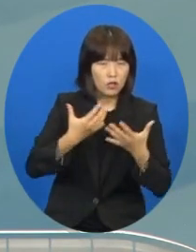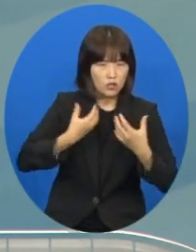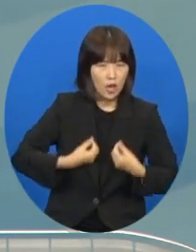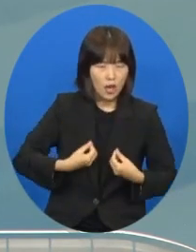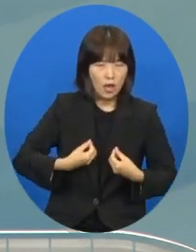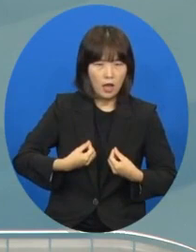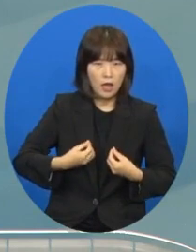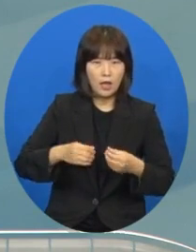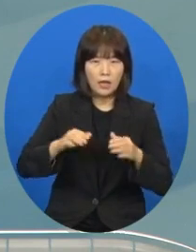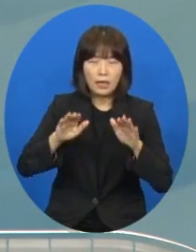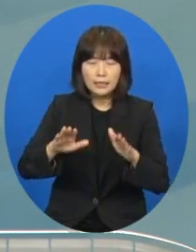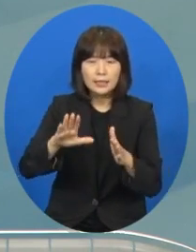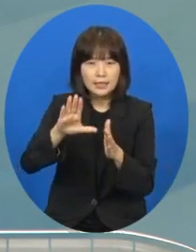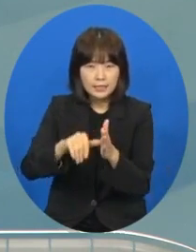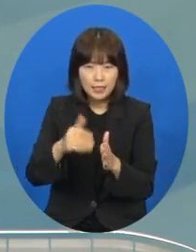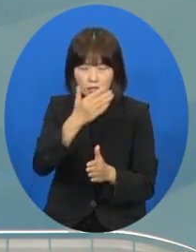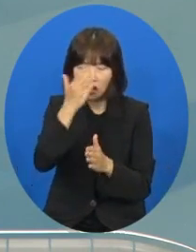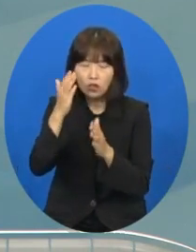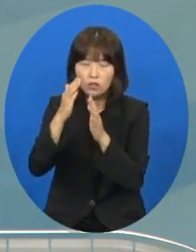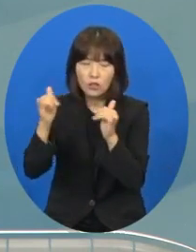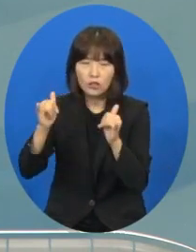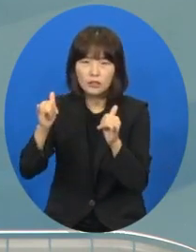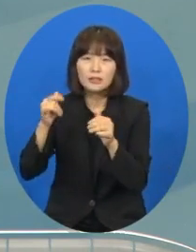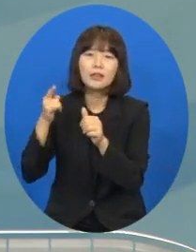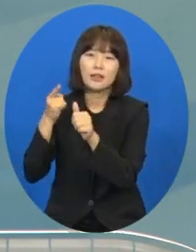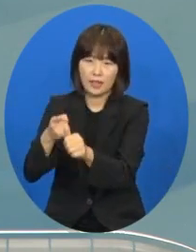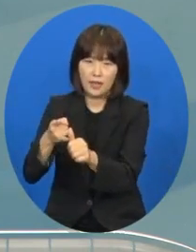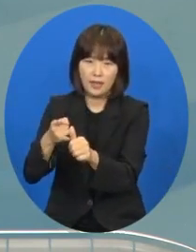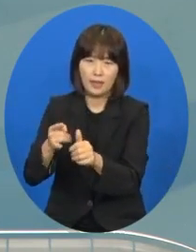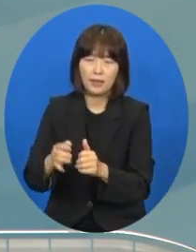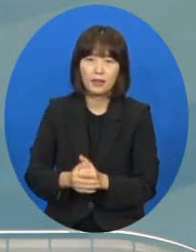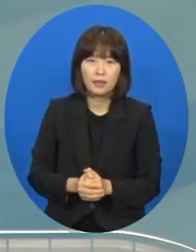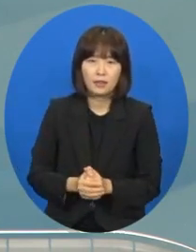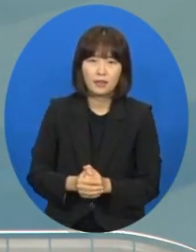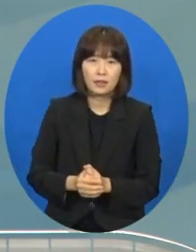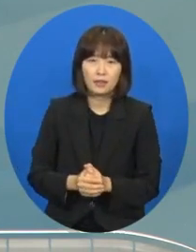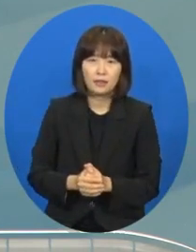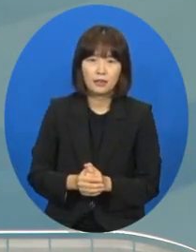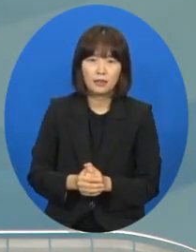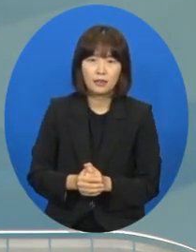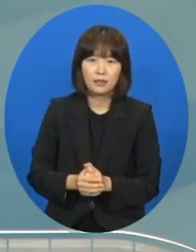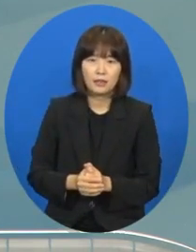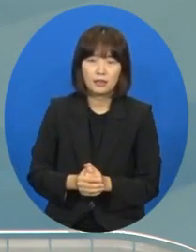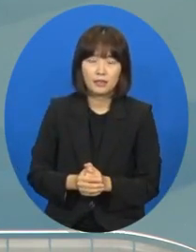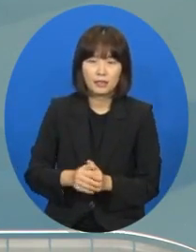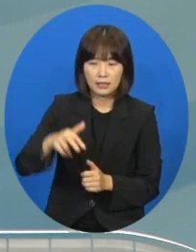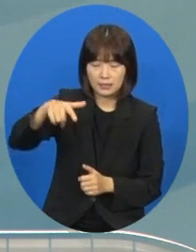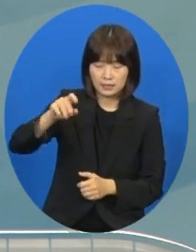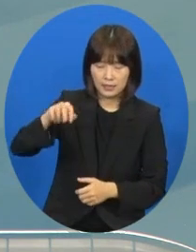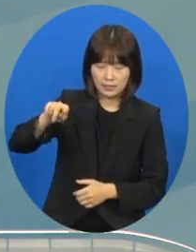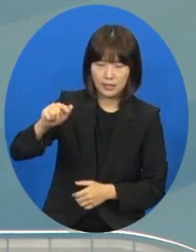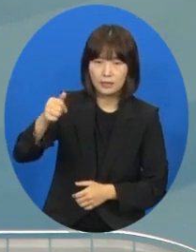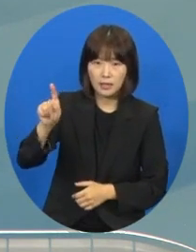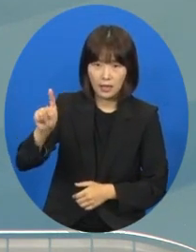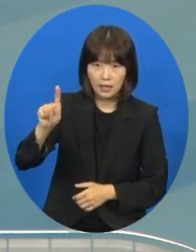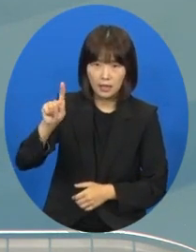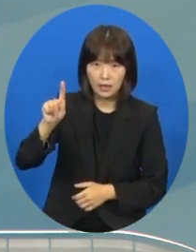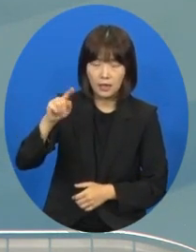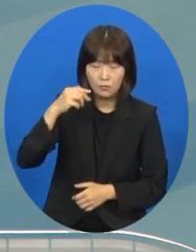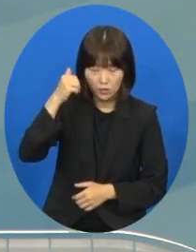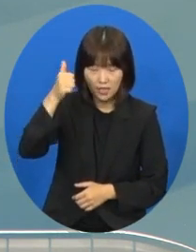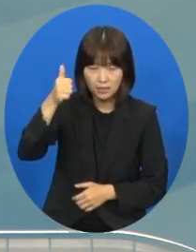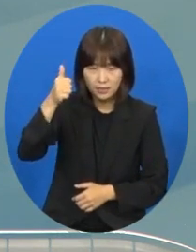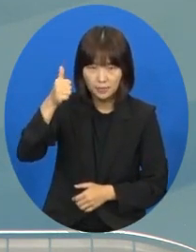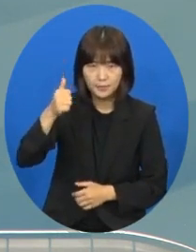시대의 청년들에게 뭐 유명한 출판사도 아닙니다. 장사나 목사님, 30대 젊은